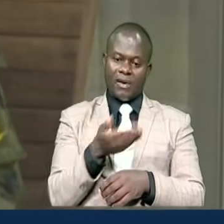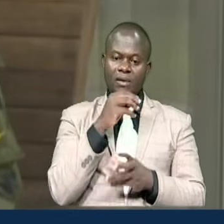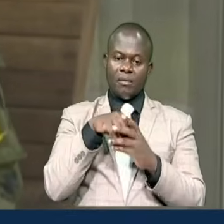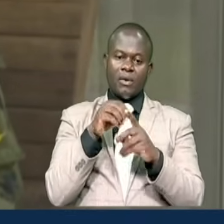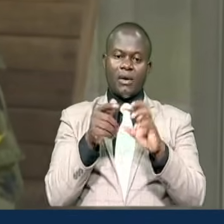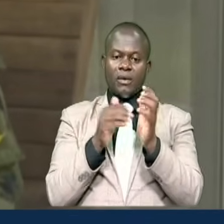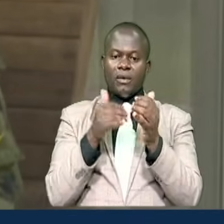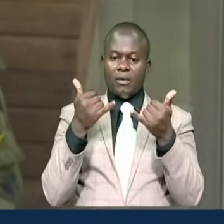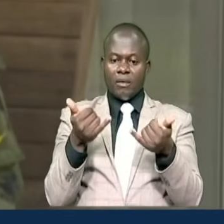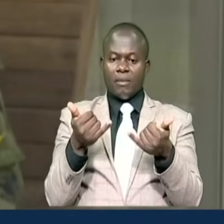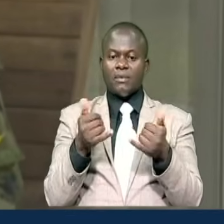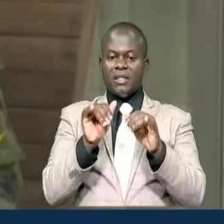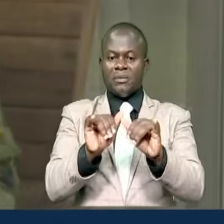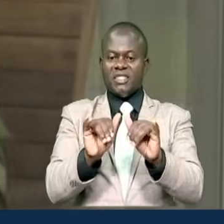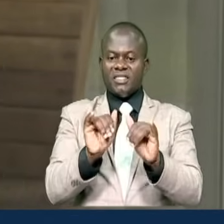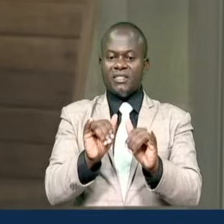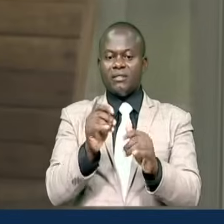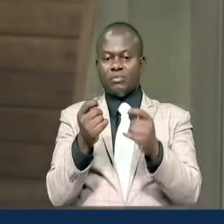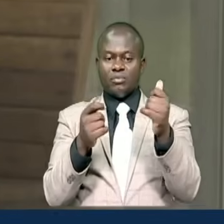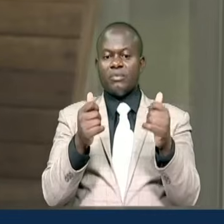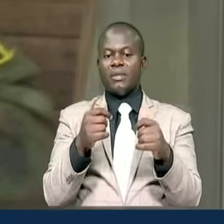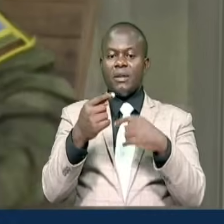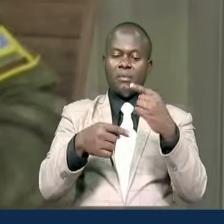ngubu hari bisigisigi byabo bikomeza